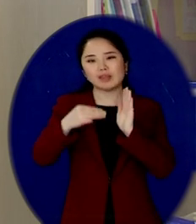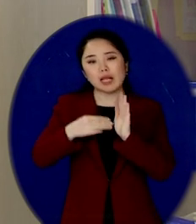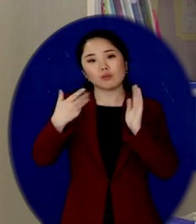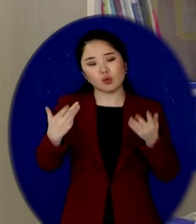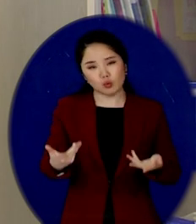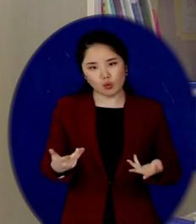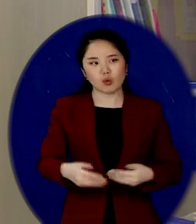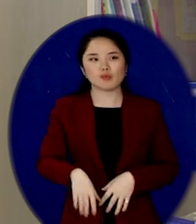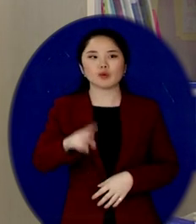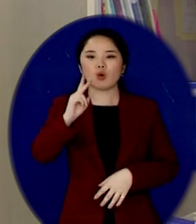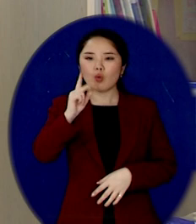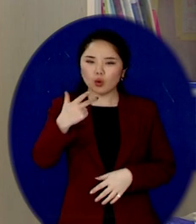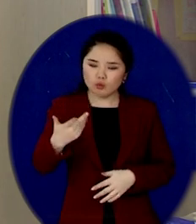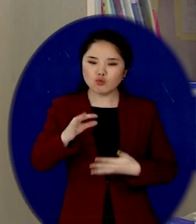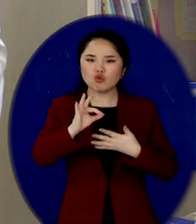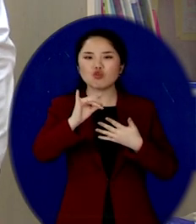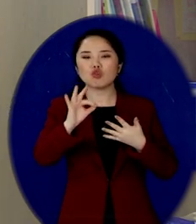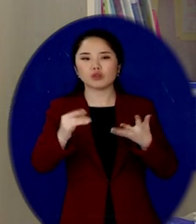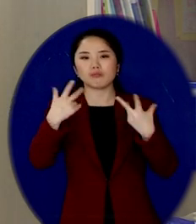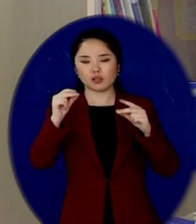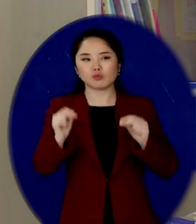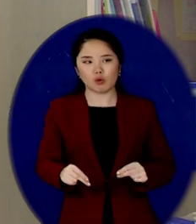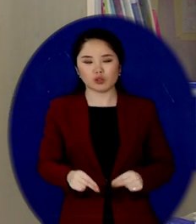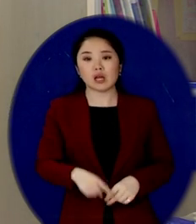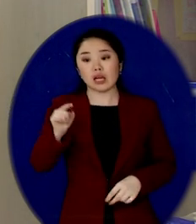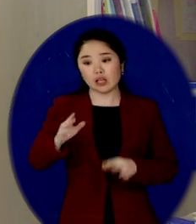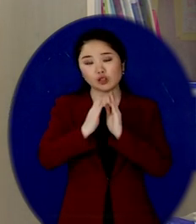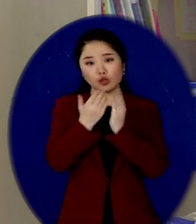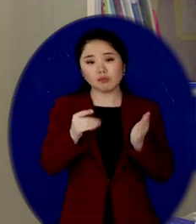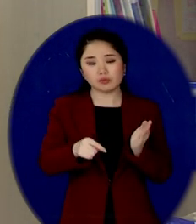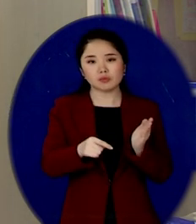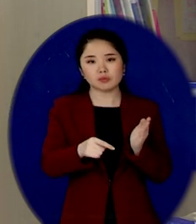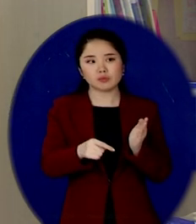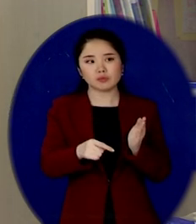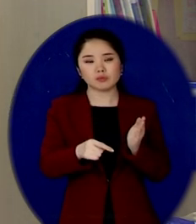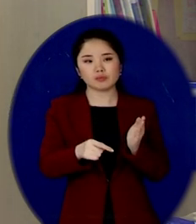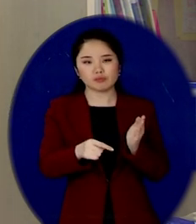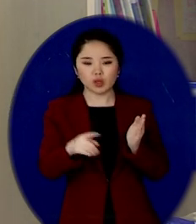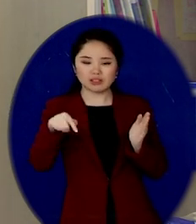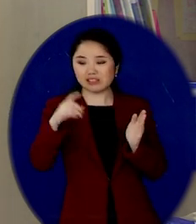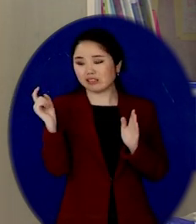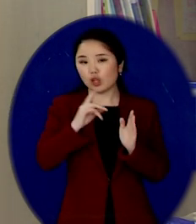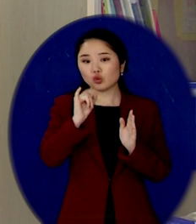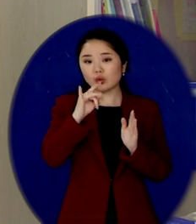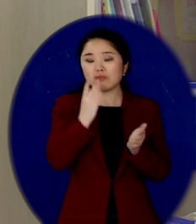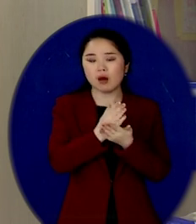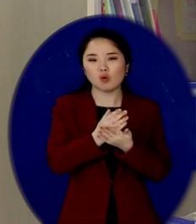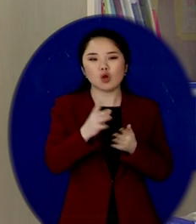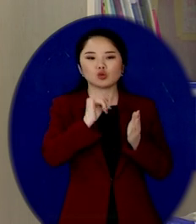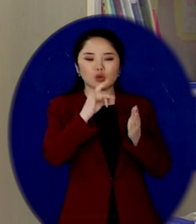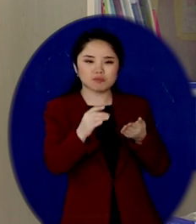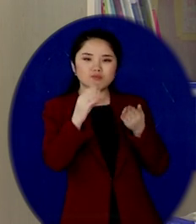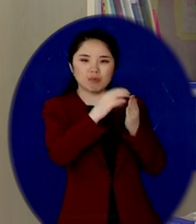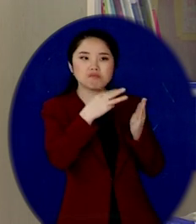хэлбрээр, үгэн хэлбрээр гээд болно. Тэгвэл энэ бяцхан ном маань ингээд харуул дандаа зураг байгаа учраас бид нар зурган